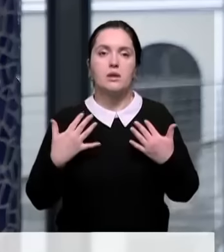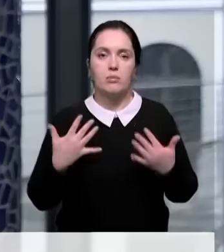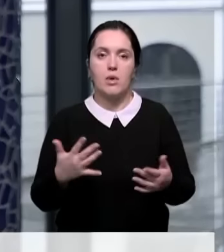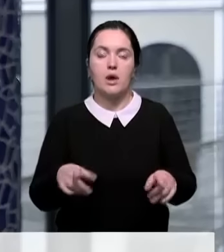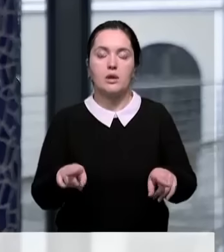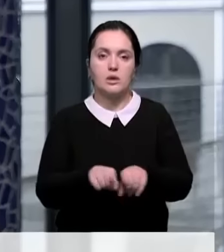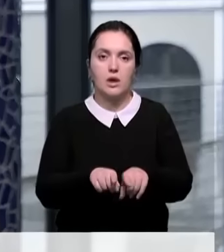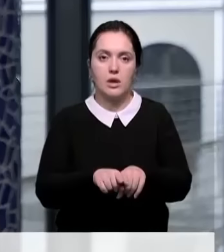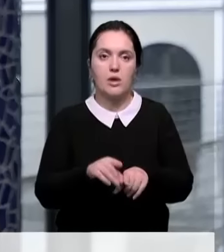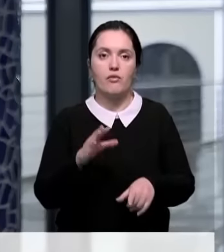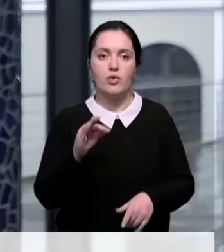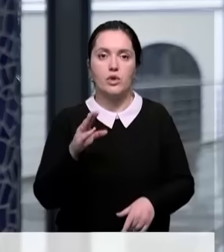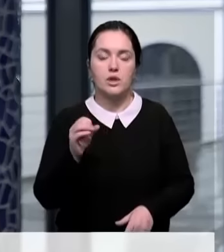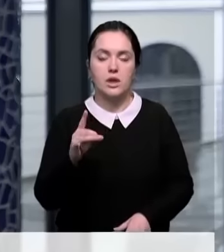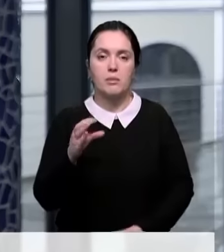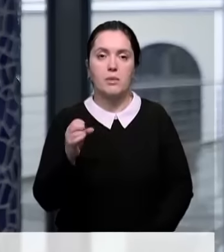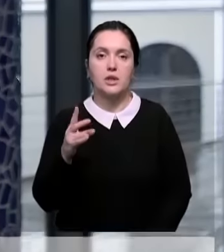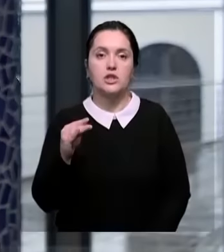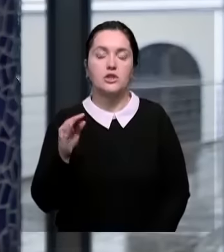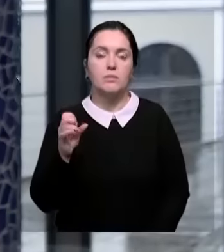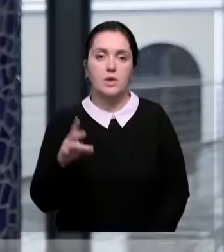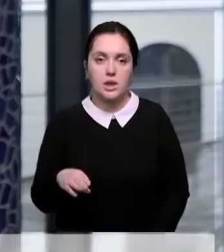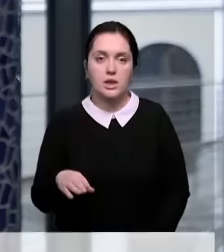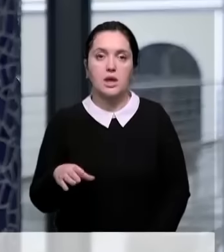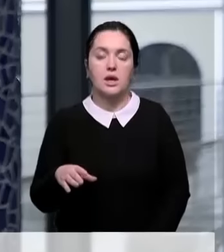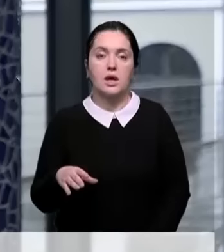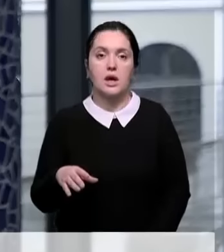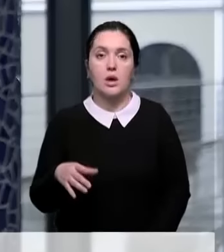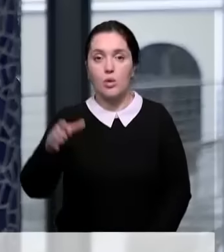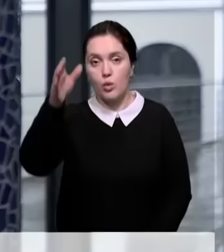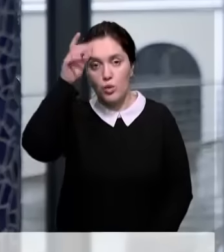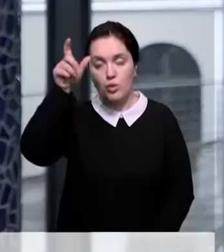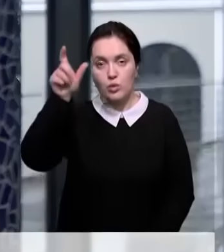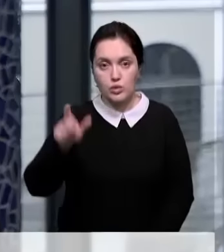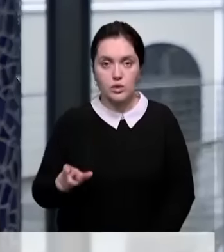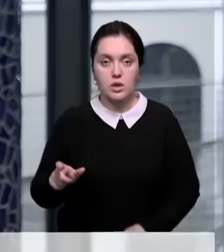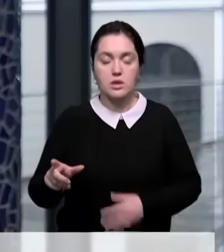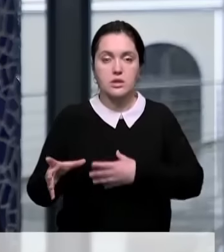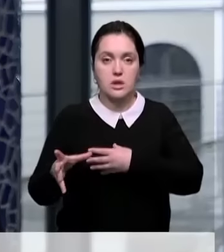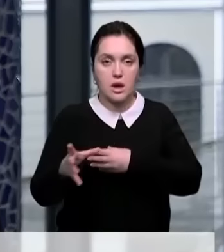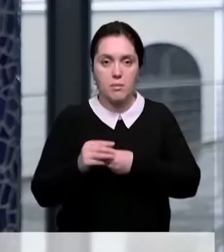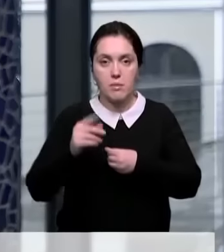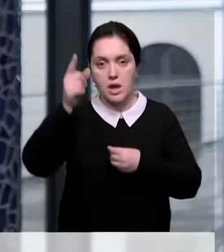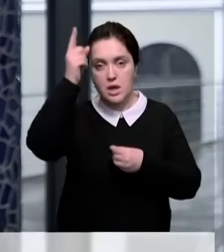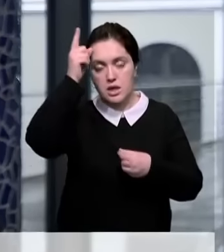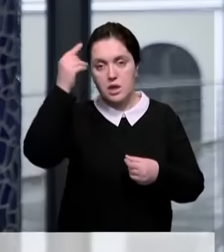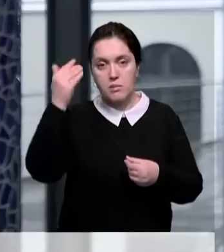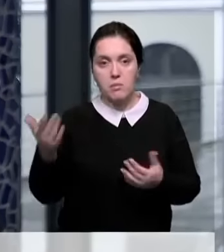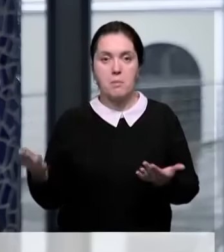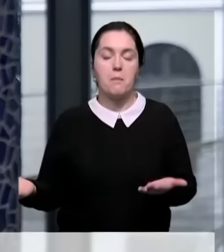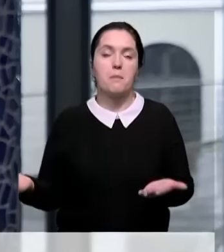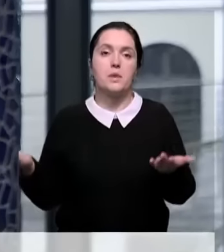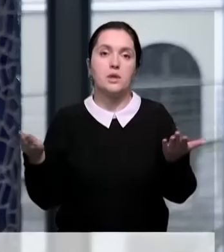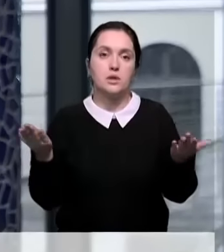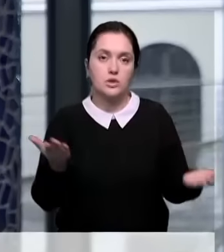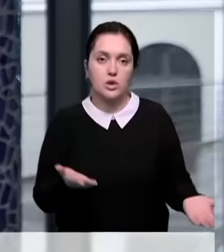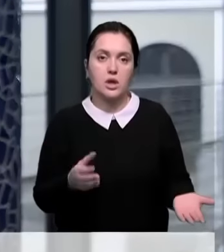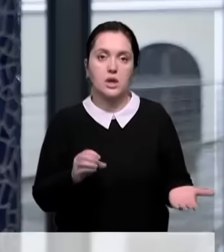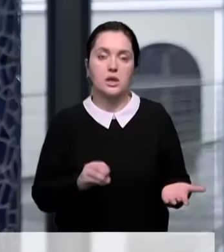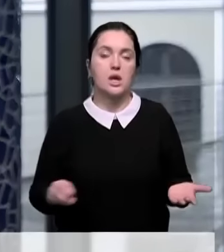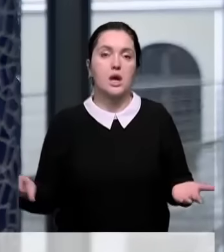water management есть направление проектов, где наши ученые как раз совместно с немецкими учеными и приглашенными экспертами Евросоюза,